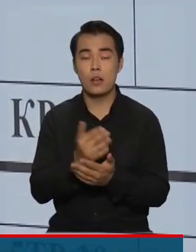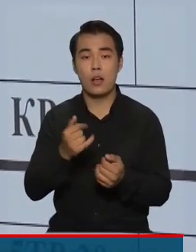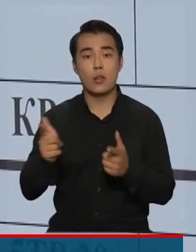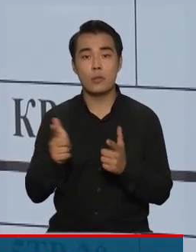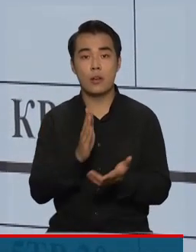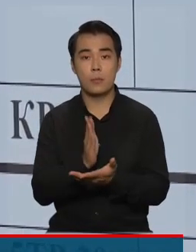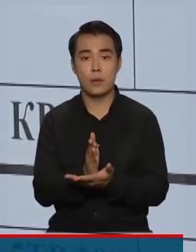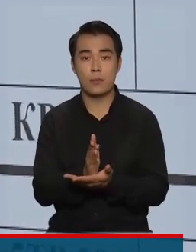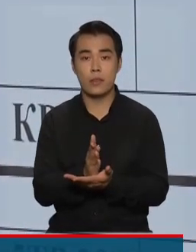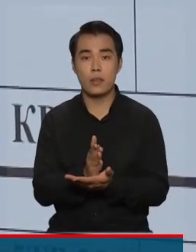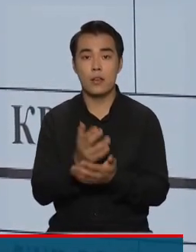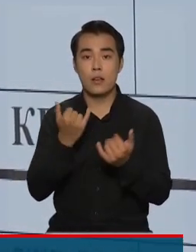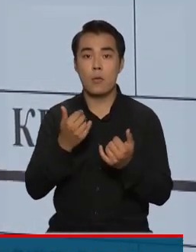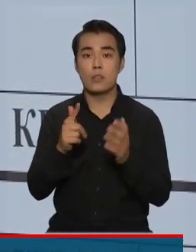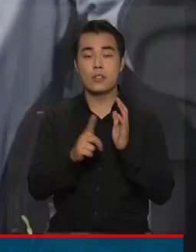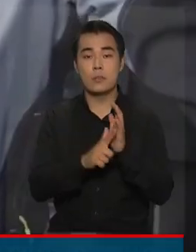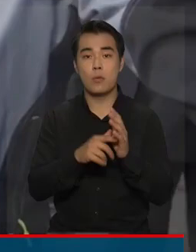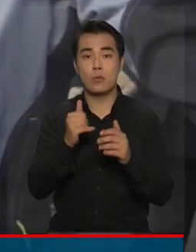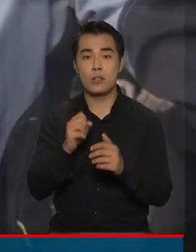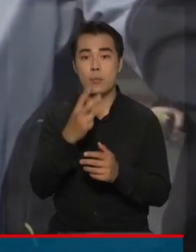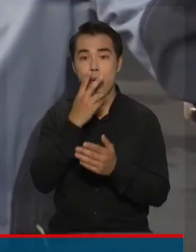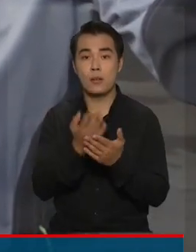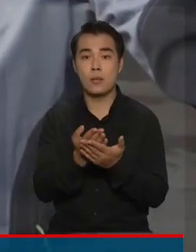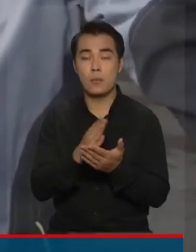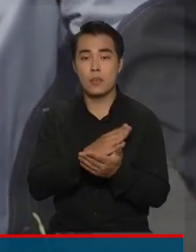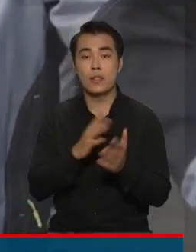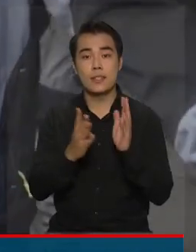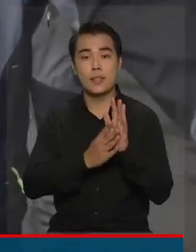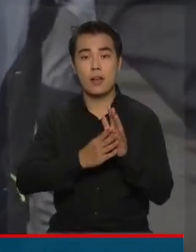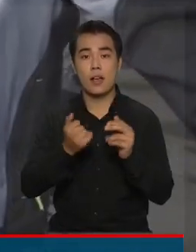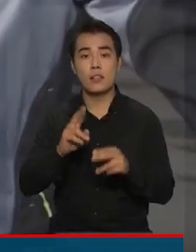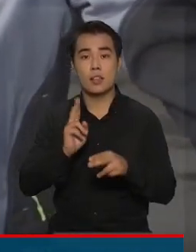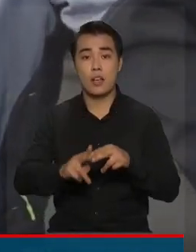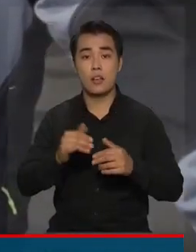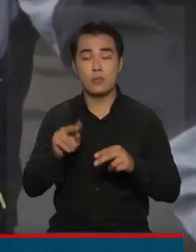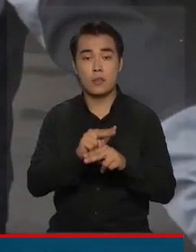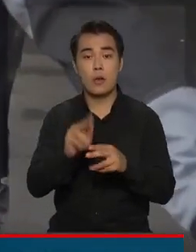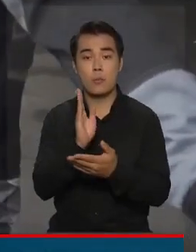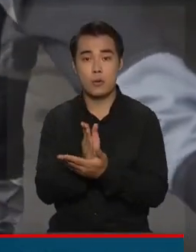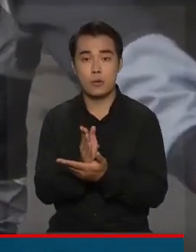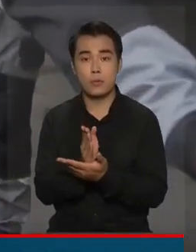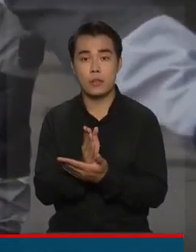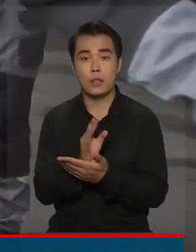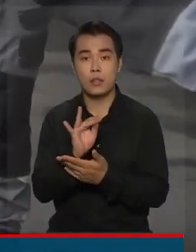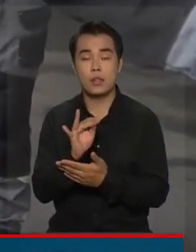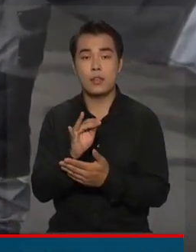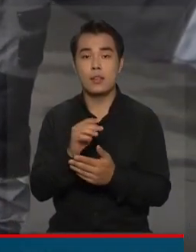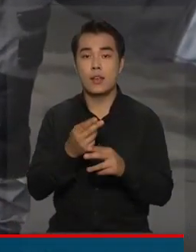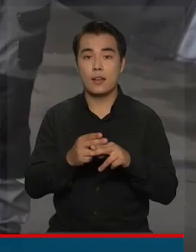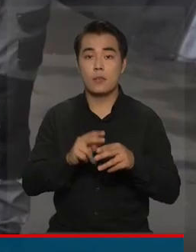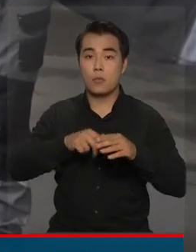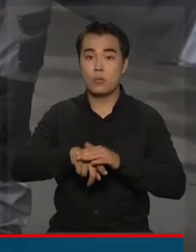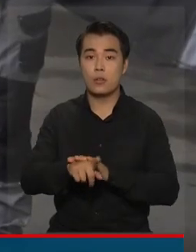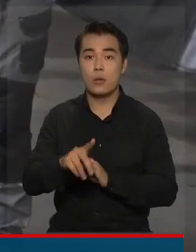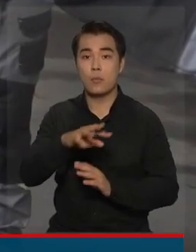6, 7 у нас уже сделан, 9 заканчиваем. Так, и, значит, среди,